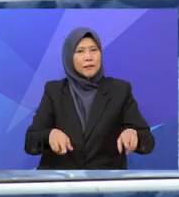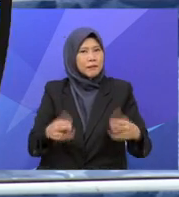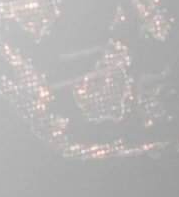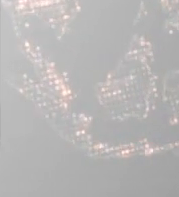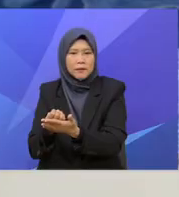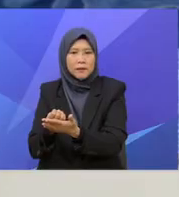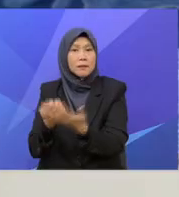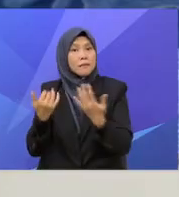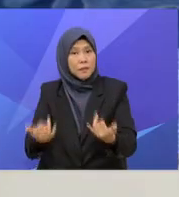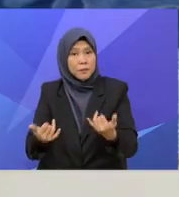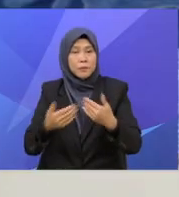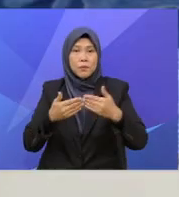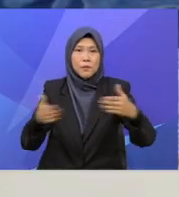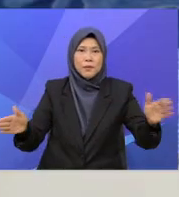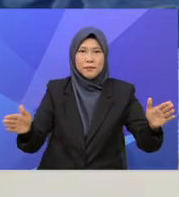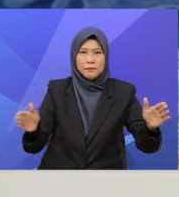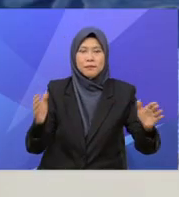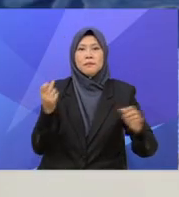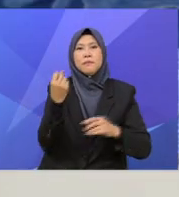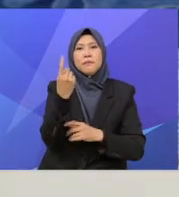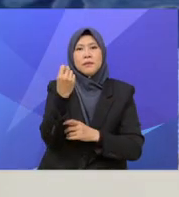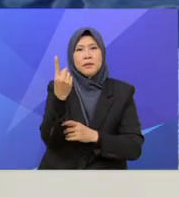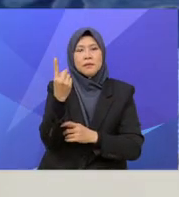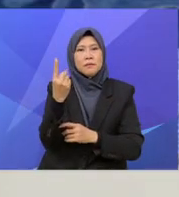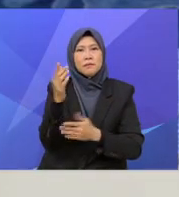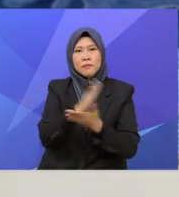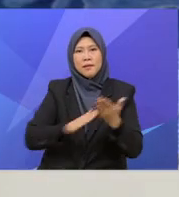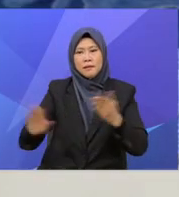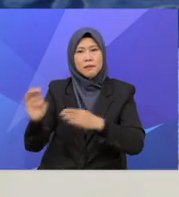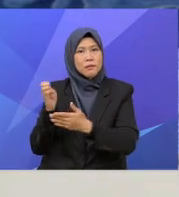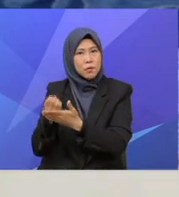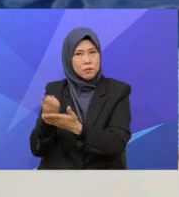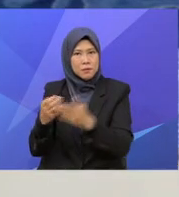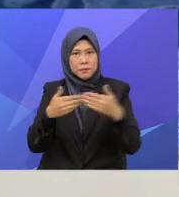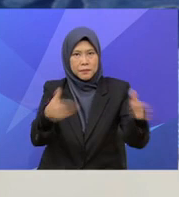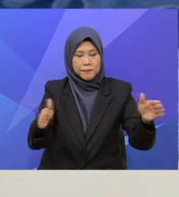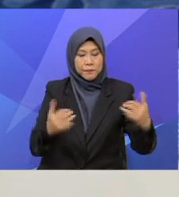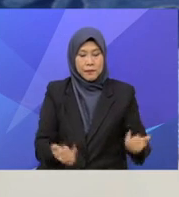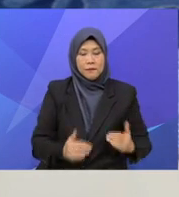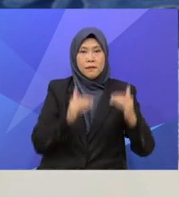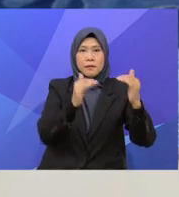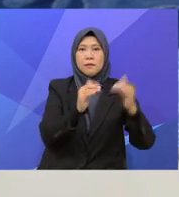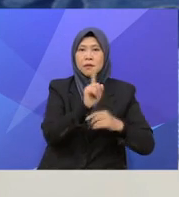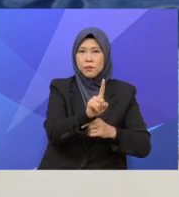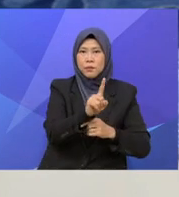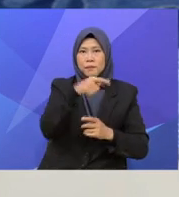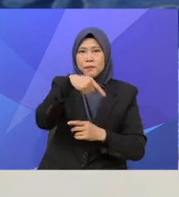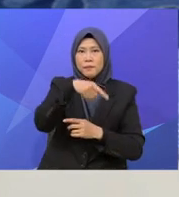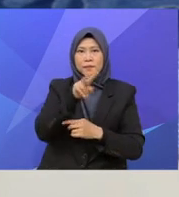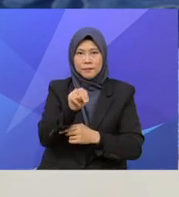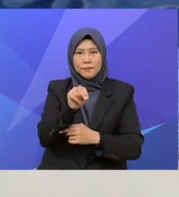Hai pembukaan smule 11 sektor ekonomi di negeri-negeri fasa 1 pelan Pemuda